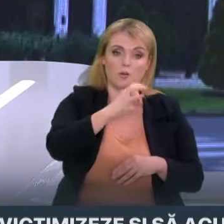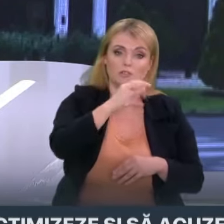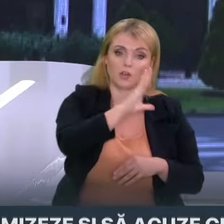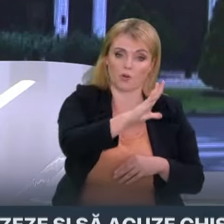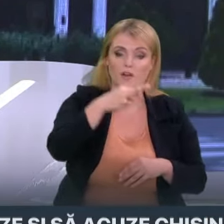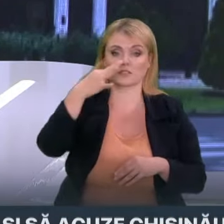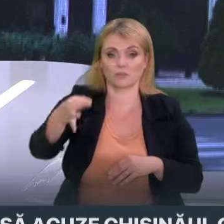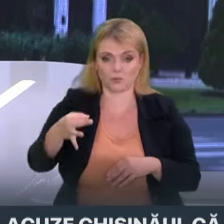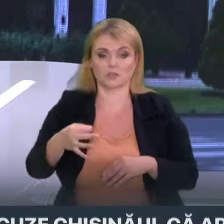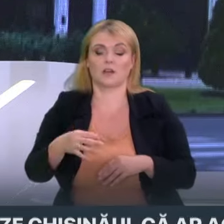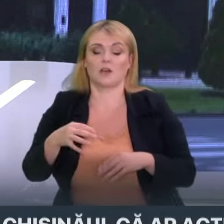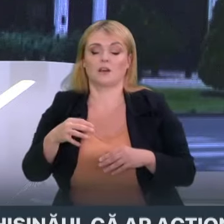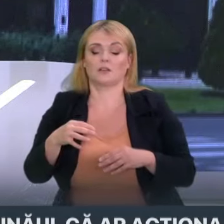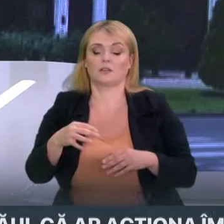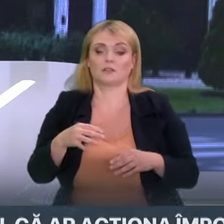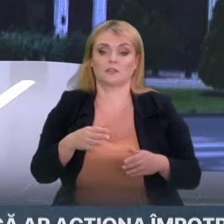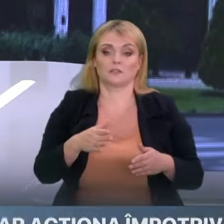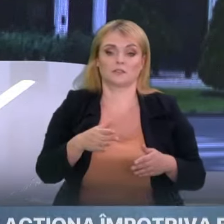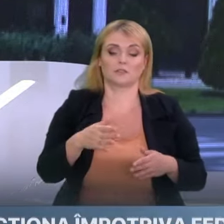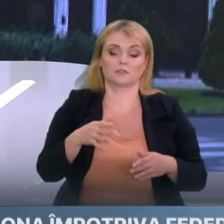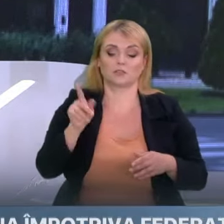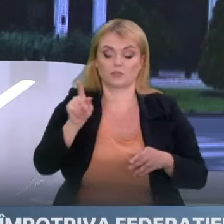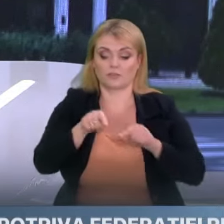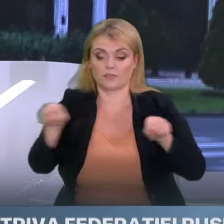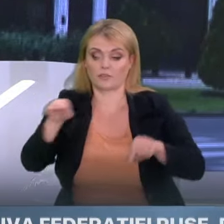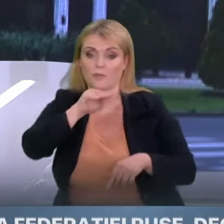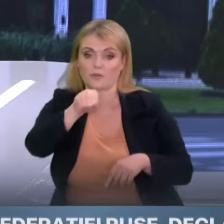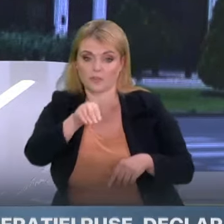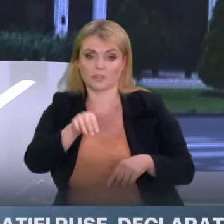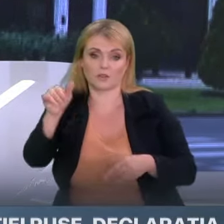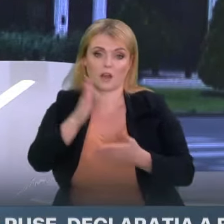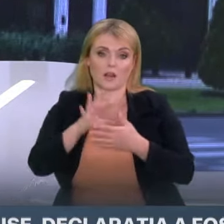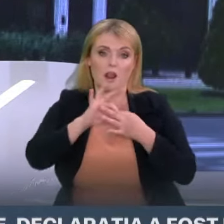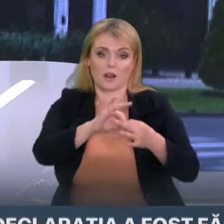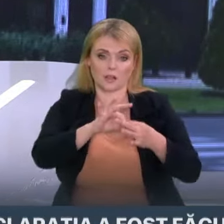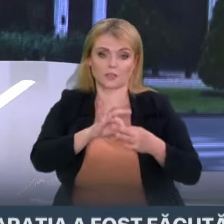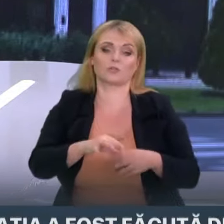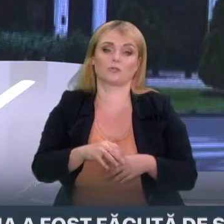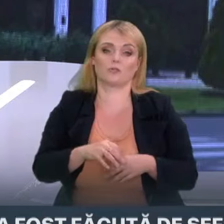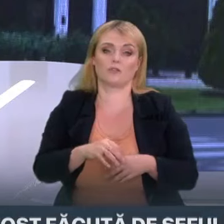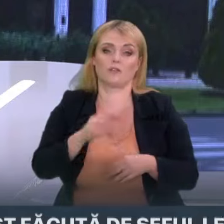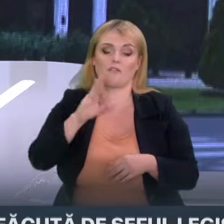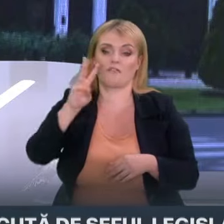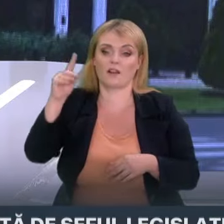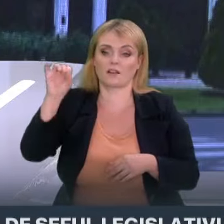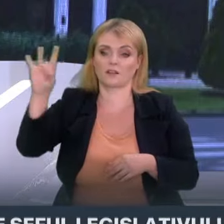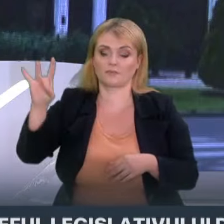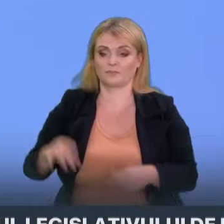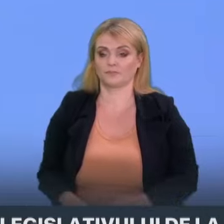făcut declarații controversate pe parcursul carierei sale și ar avea legături cu gruparea paramilitară Wagner.